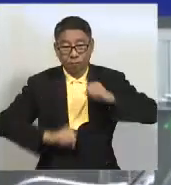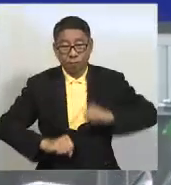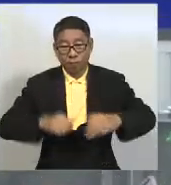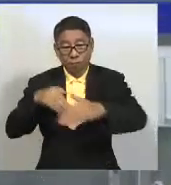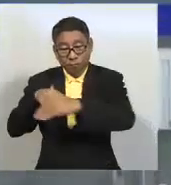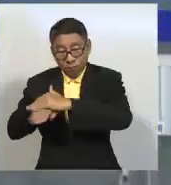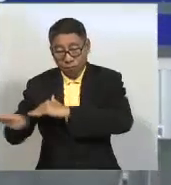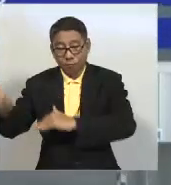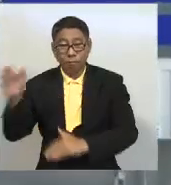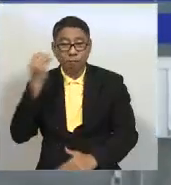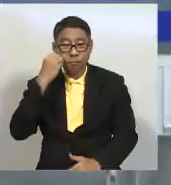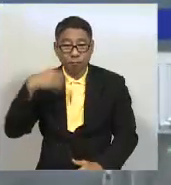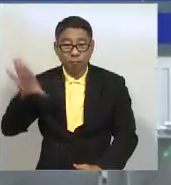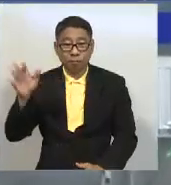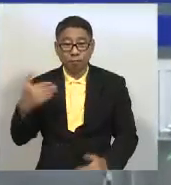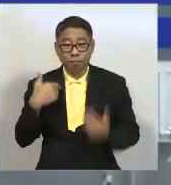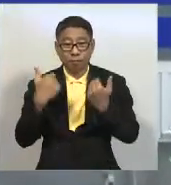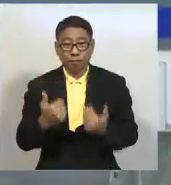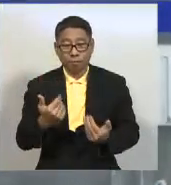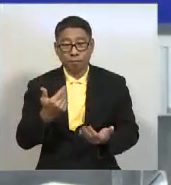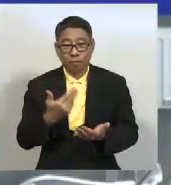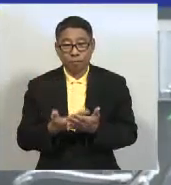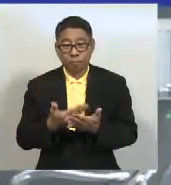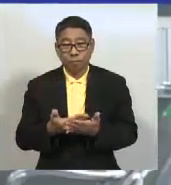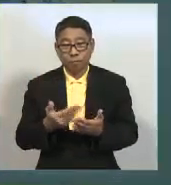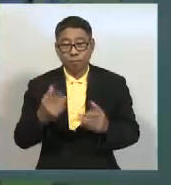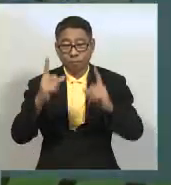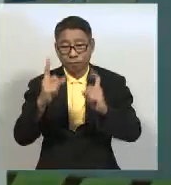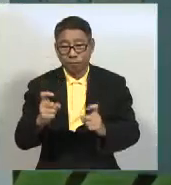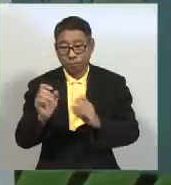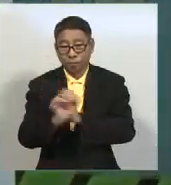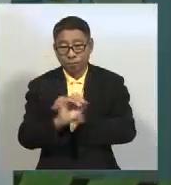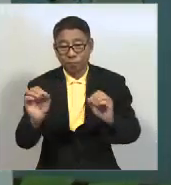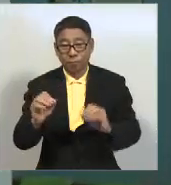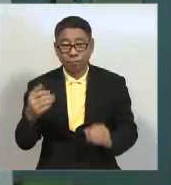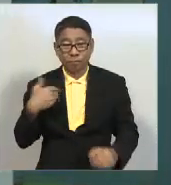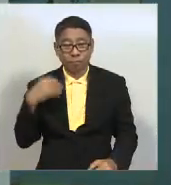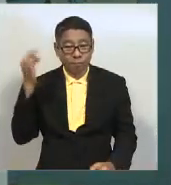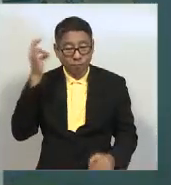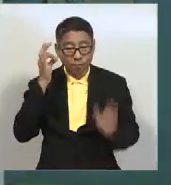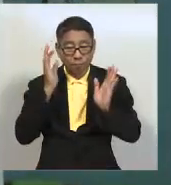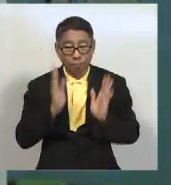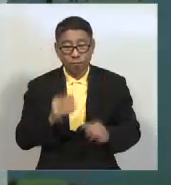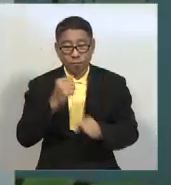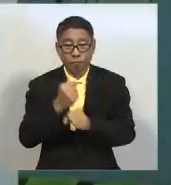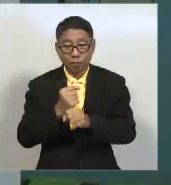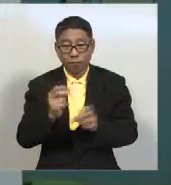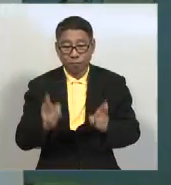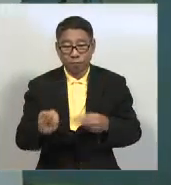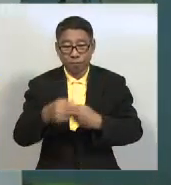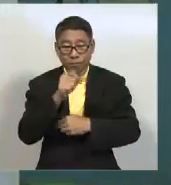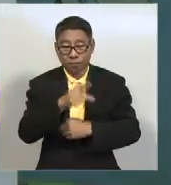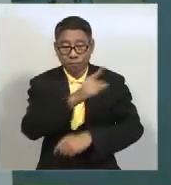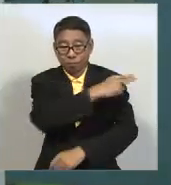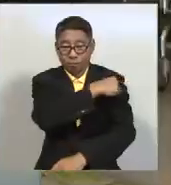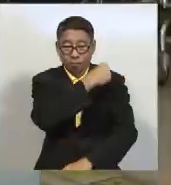กนี้หนีออกจากโรงพยาบาลไปในส่วนของทรัพย์สินนั้นไม่มีอะไรเสียหายครับฟังเสียงเจ้าหน้าที่ปฏิบัติงานอยู่ในห้องฉุกเฉินของโร